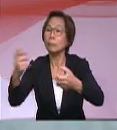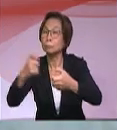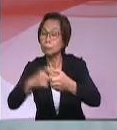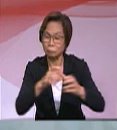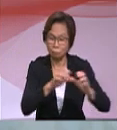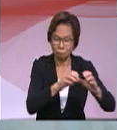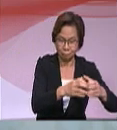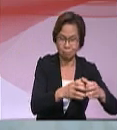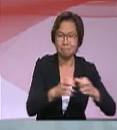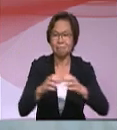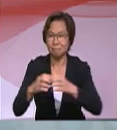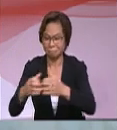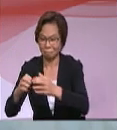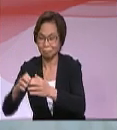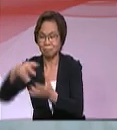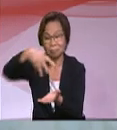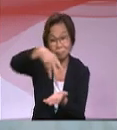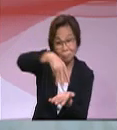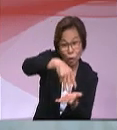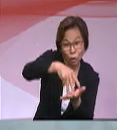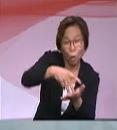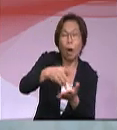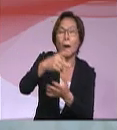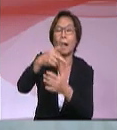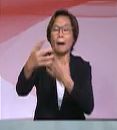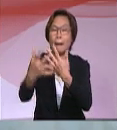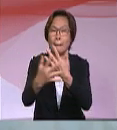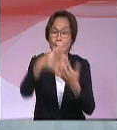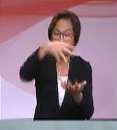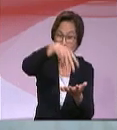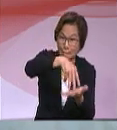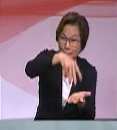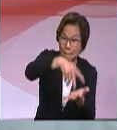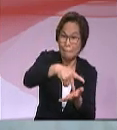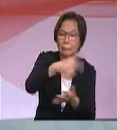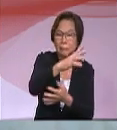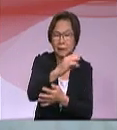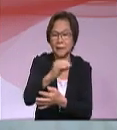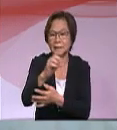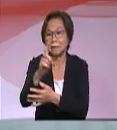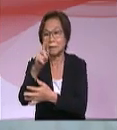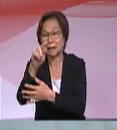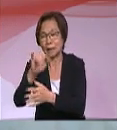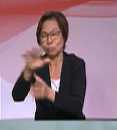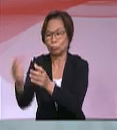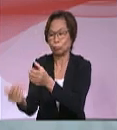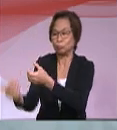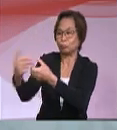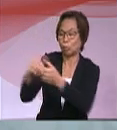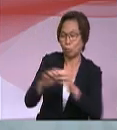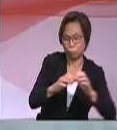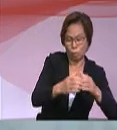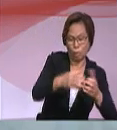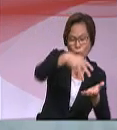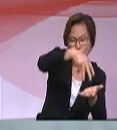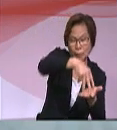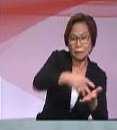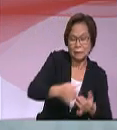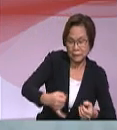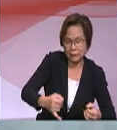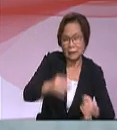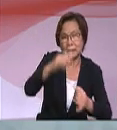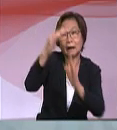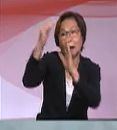dengan kluster-kluster di lokap, penjara dan depo tahanan imigresen, yang membabitkan kluster penjara Jalan